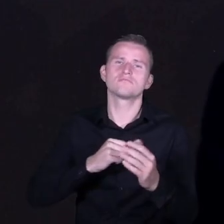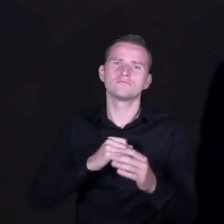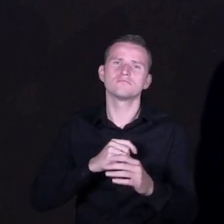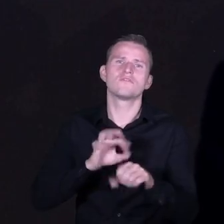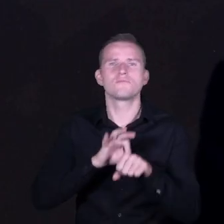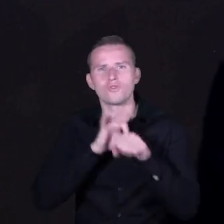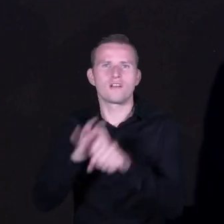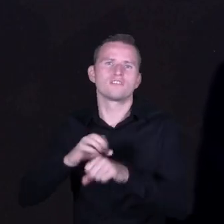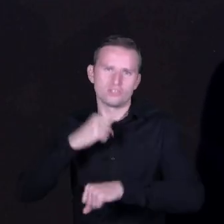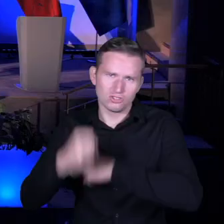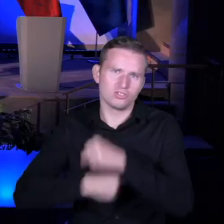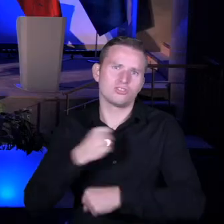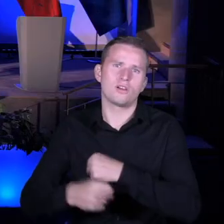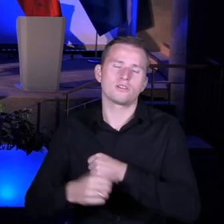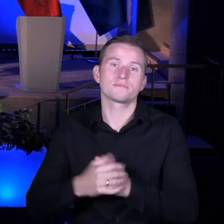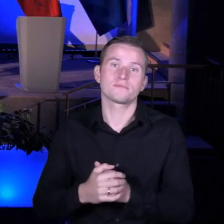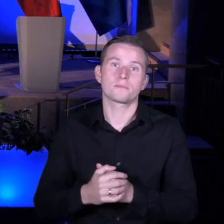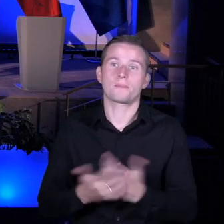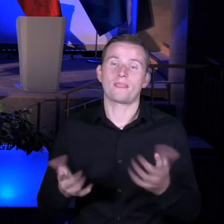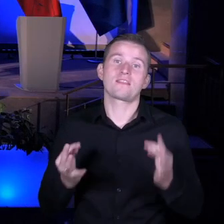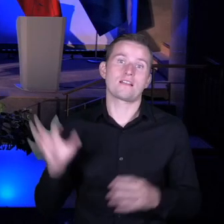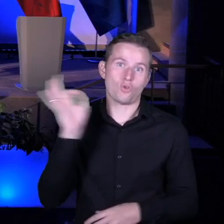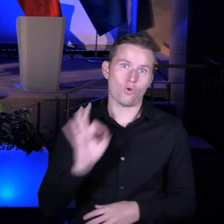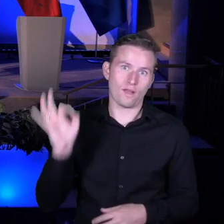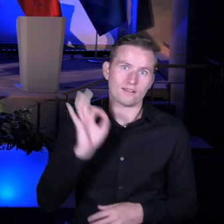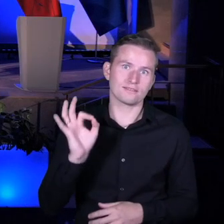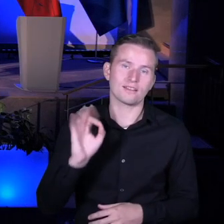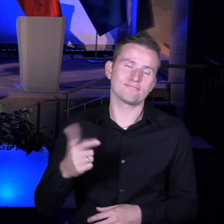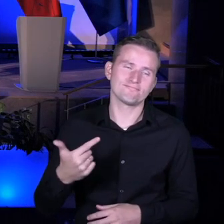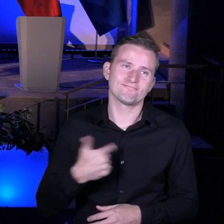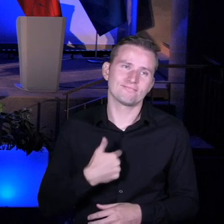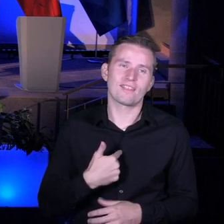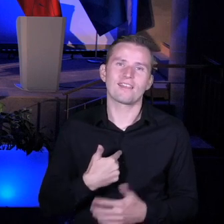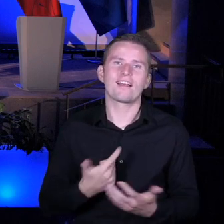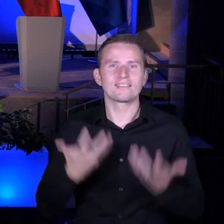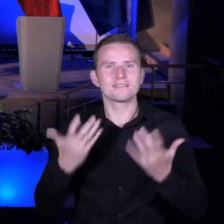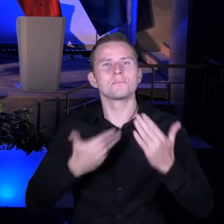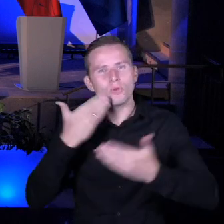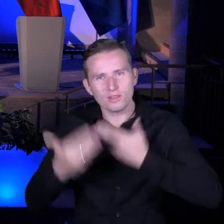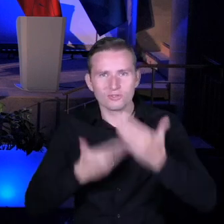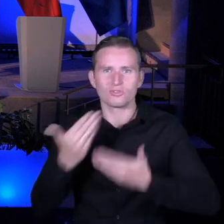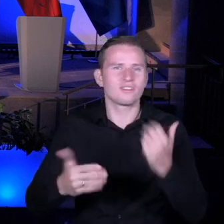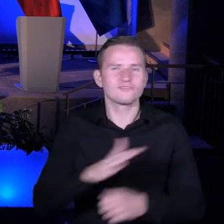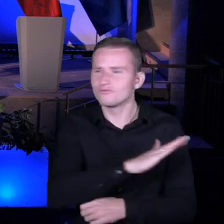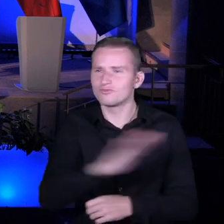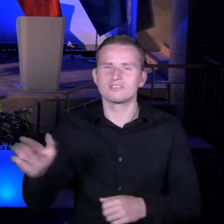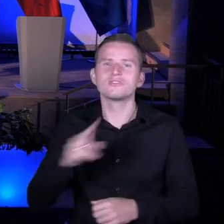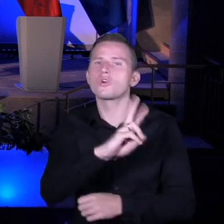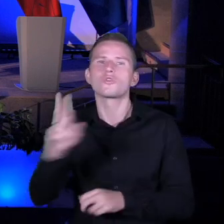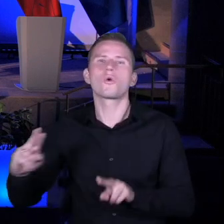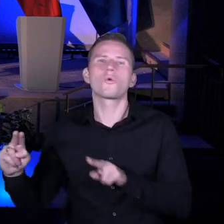tyle. Korzystając z okazji, też chciałbym pozwolić sobie na to, żeby pogratulować wszystkim udziału w tym